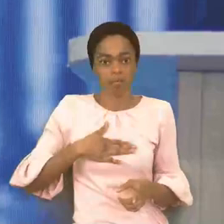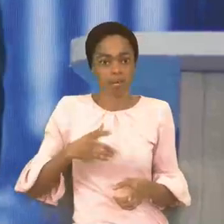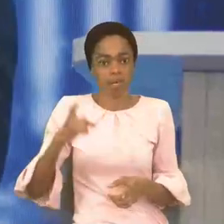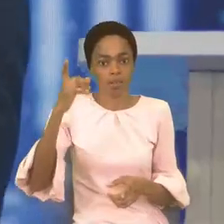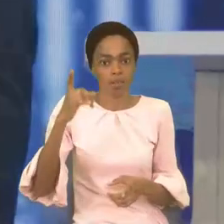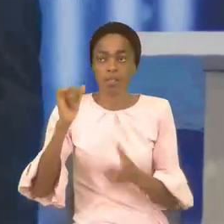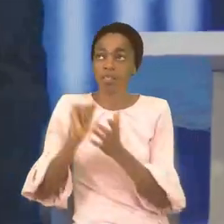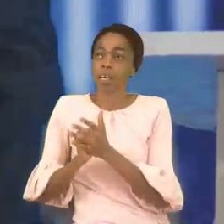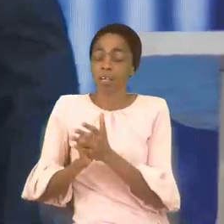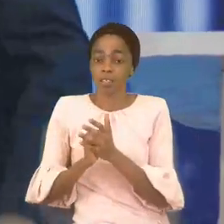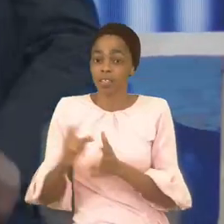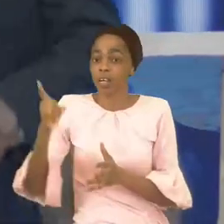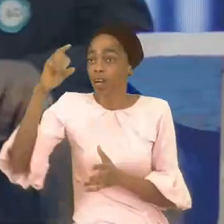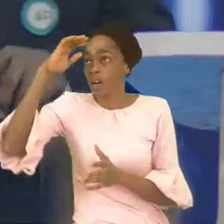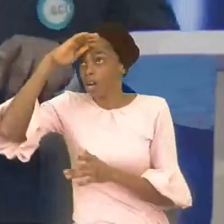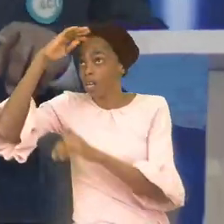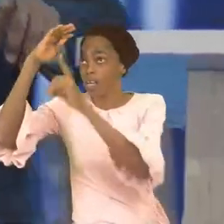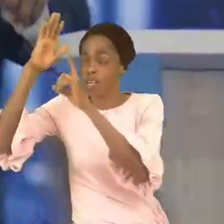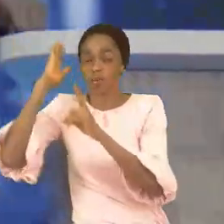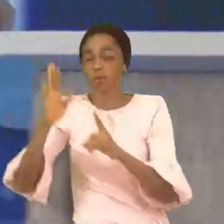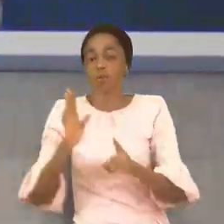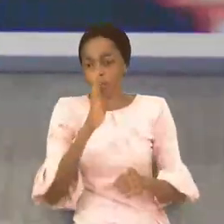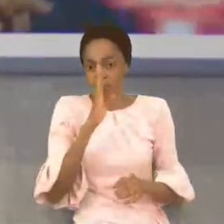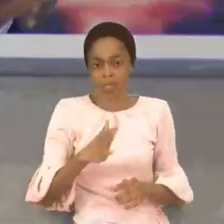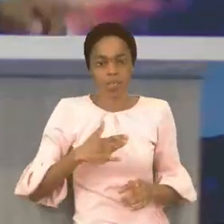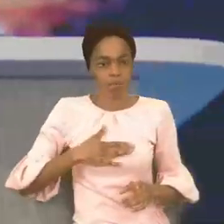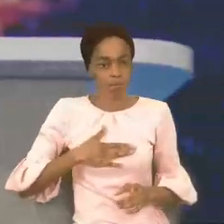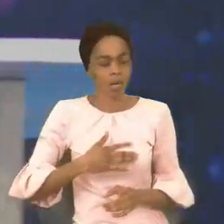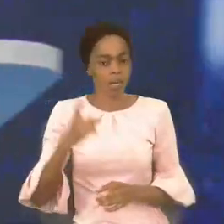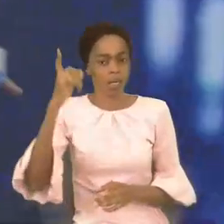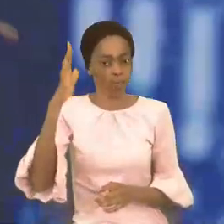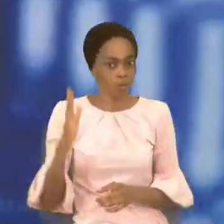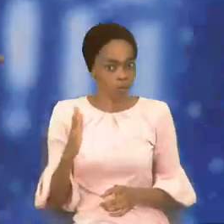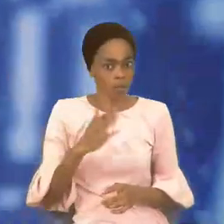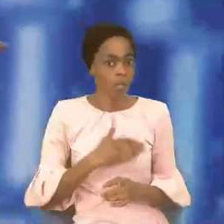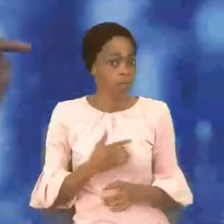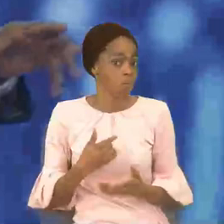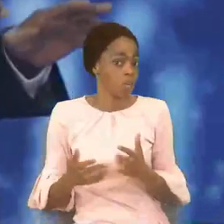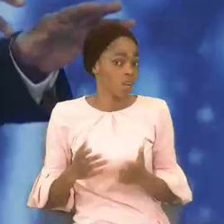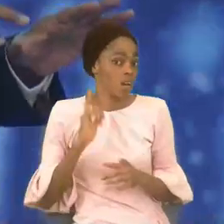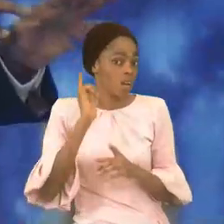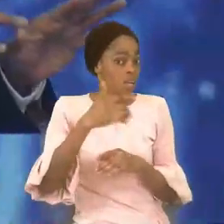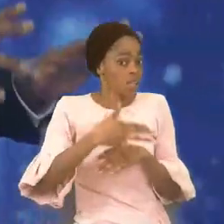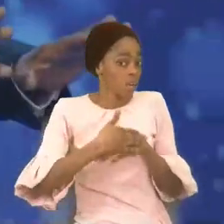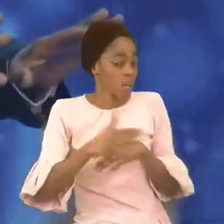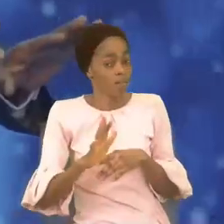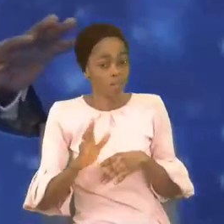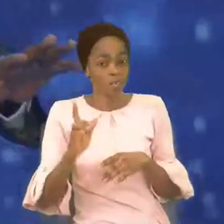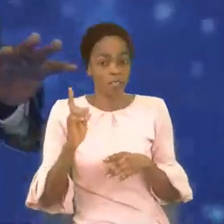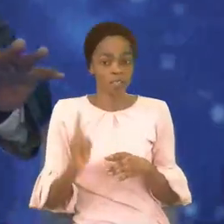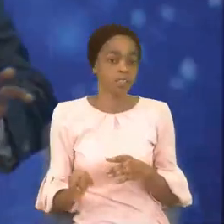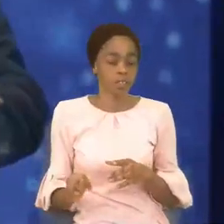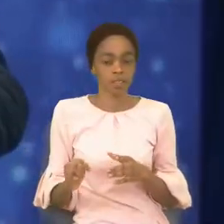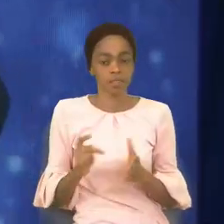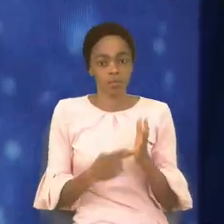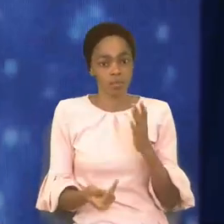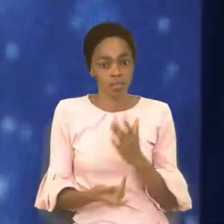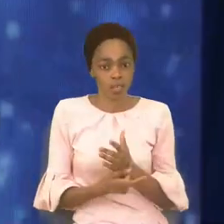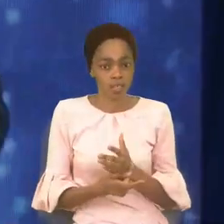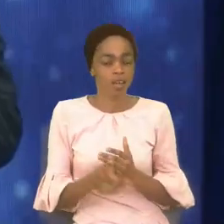croisade, les jours après la croisade, les semaines après la croisade, les mois après la croisade,